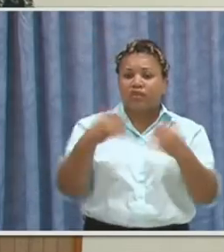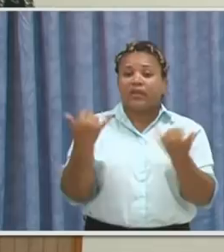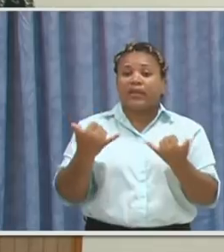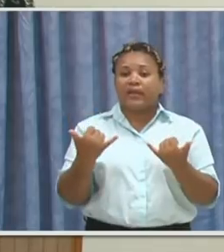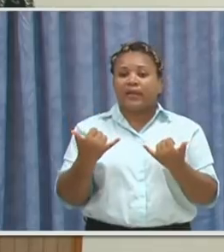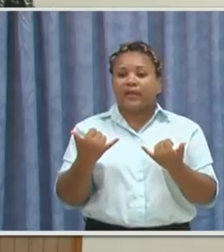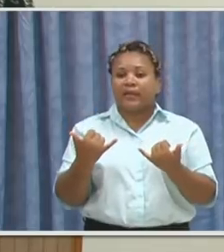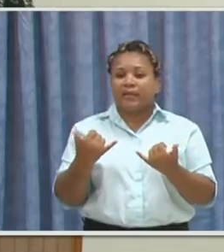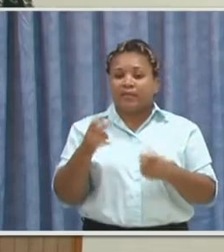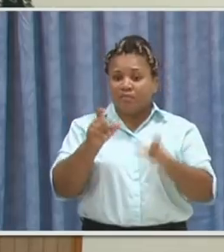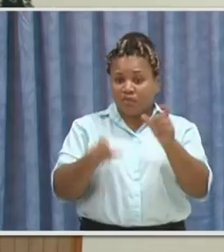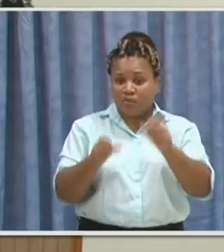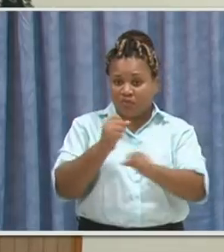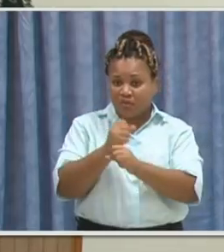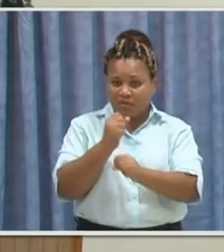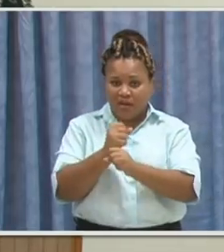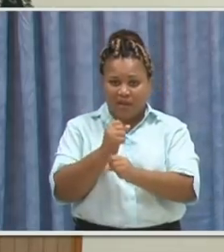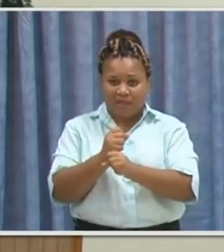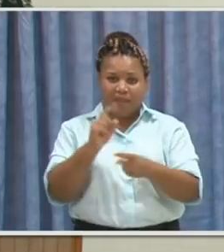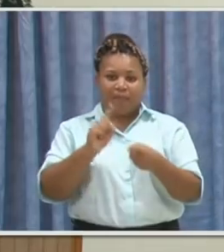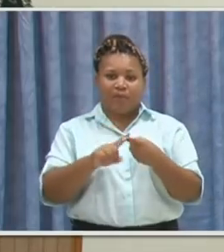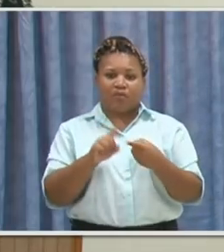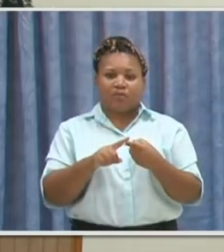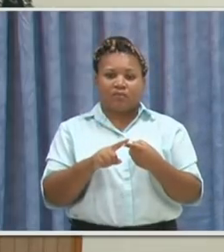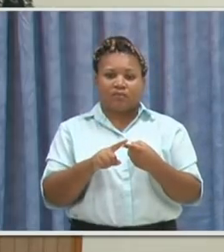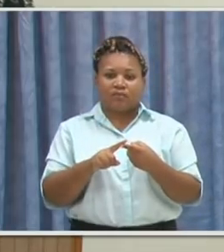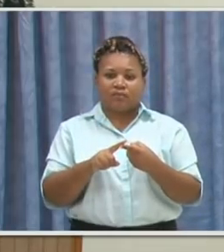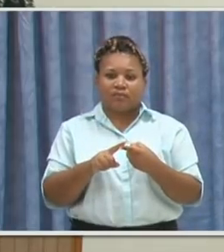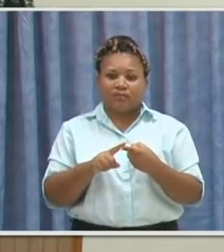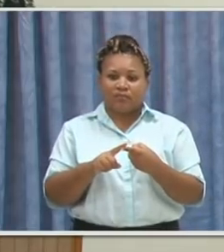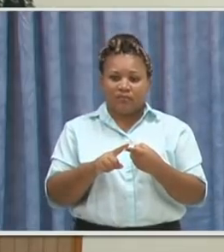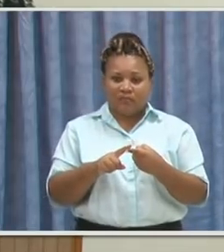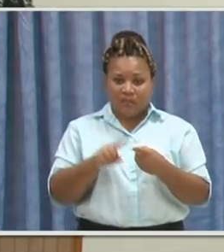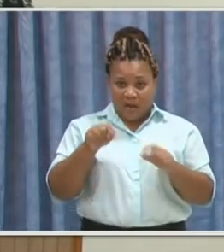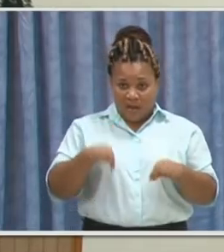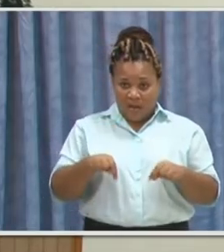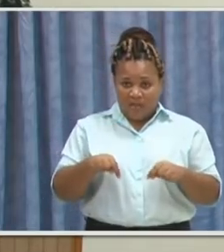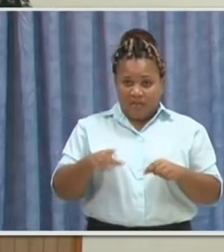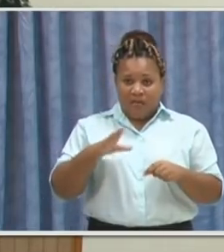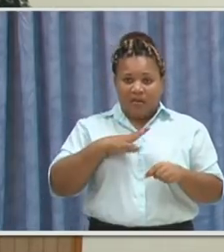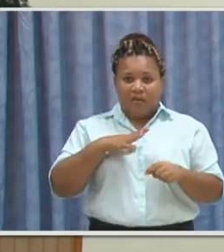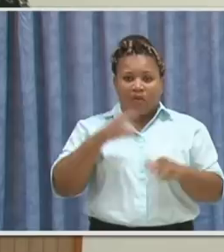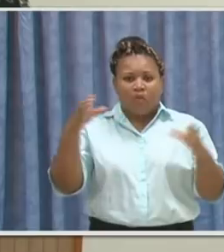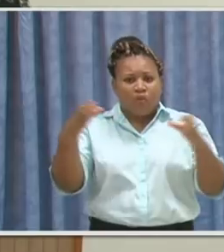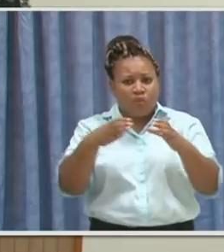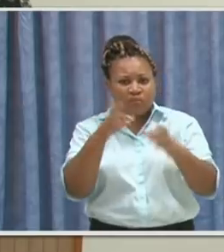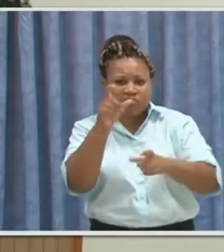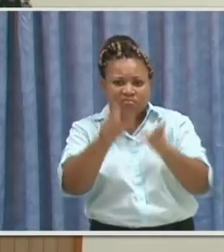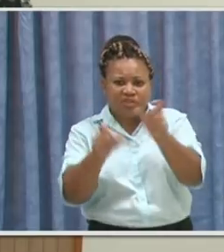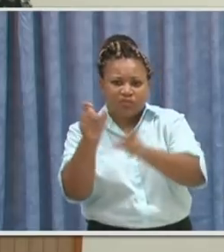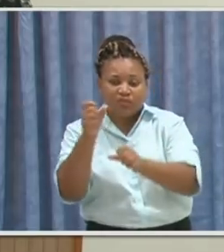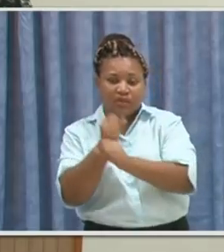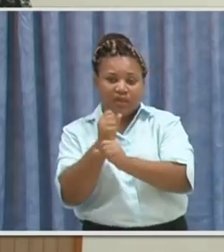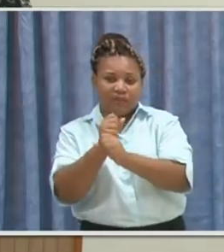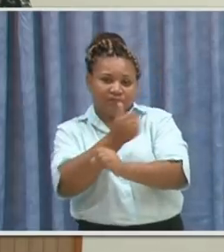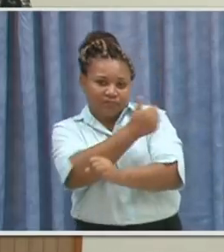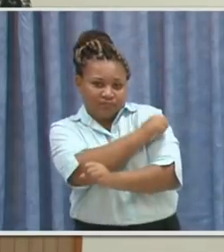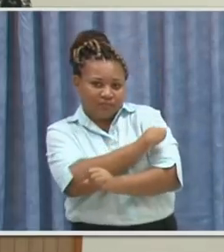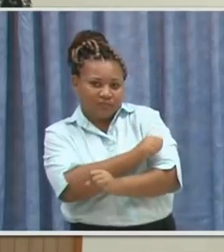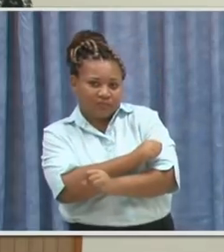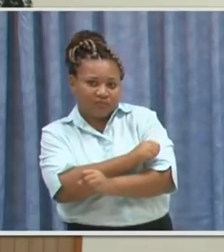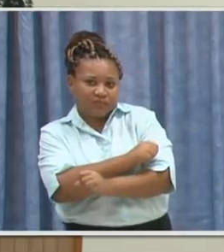autres areas dans la santé aussi qui nous mettons de service health agency. Ça aussi nous avons